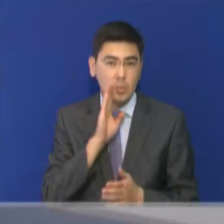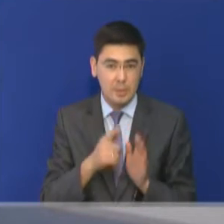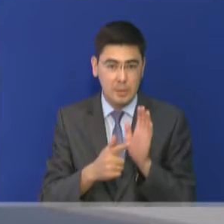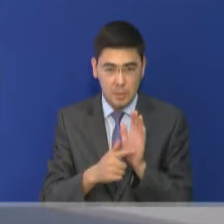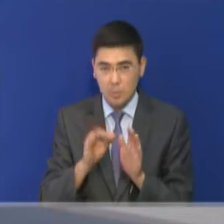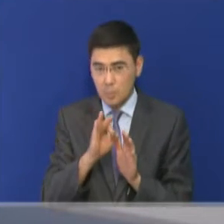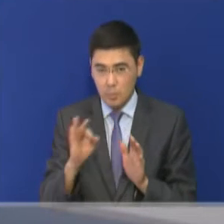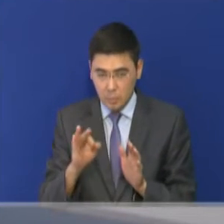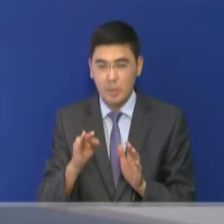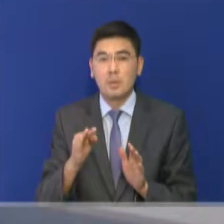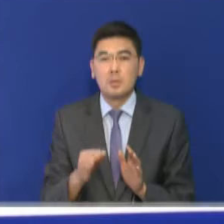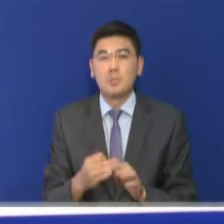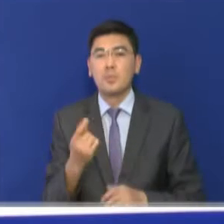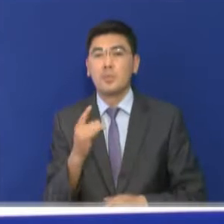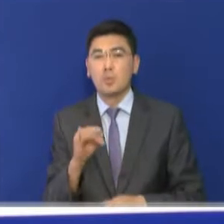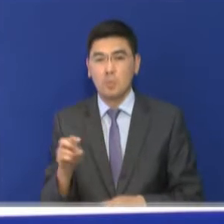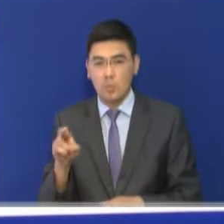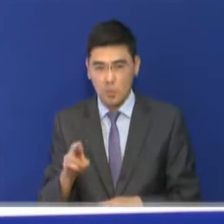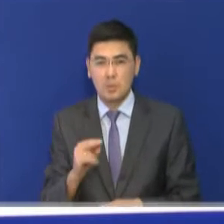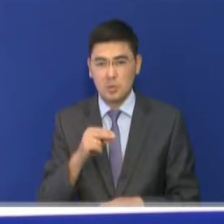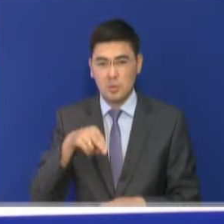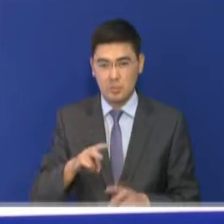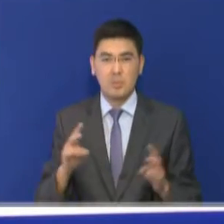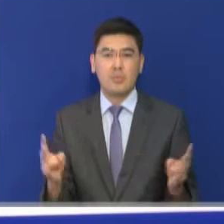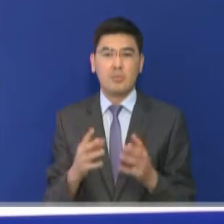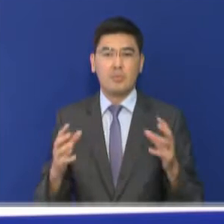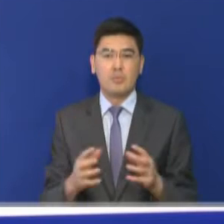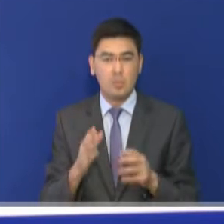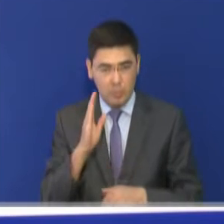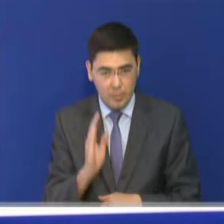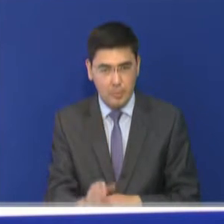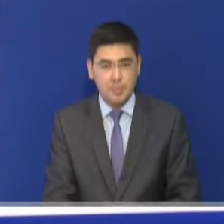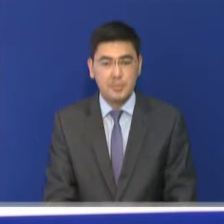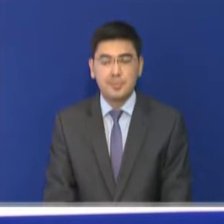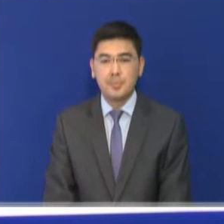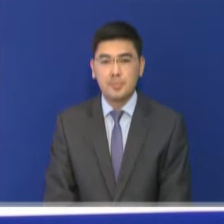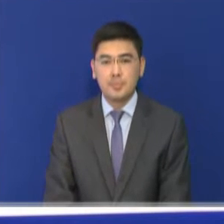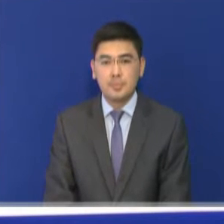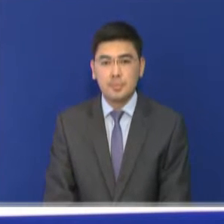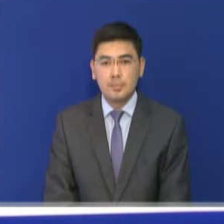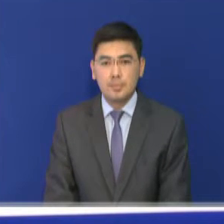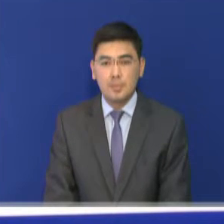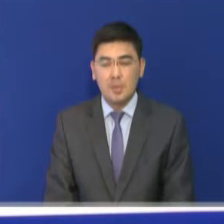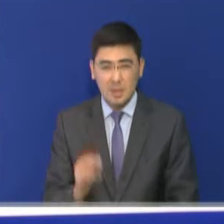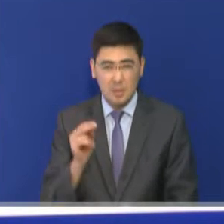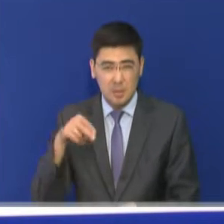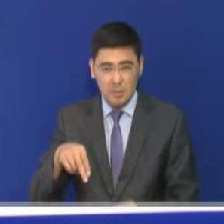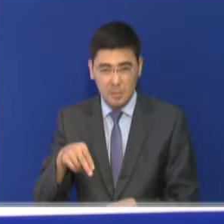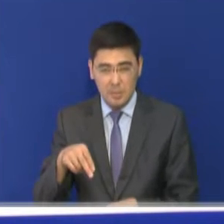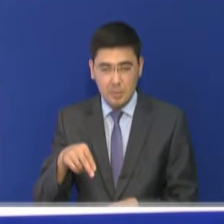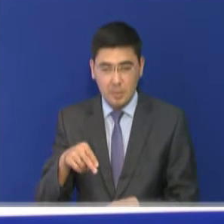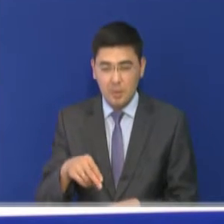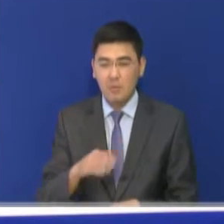1 июня 2020 года. С середины марта в Восточном Казахстане режим чрезвычайного положения нарушили